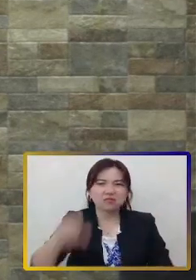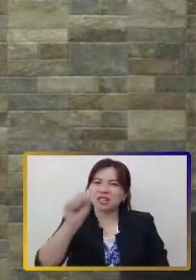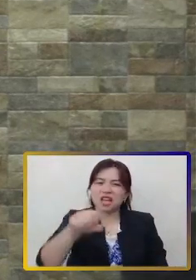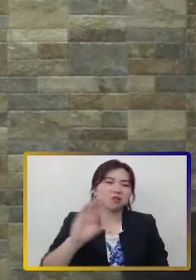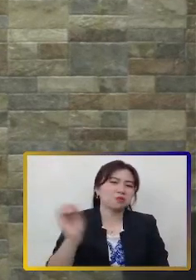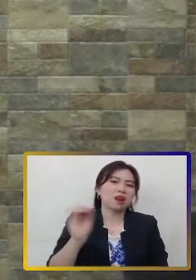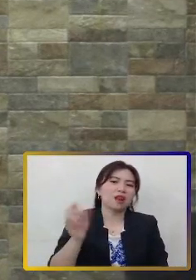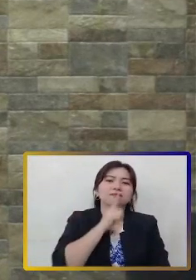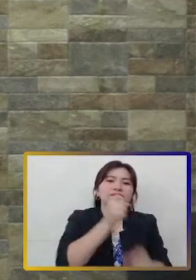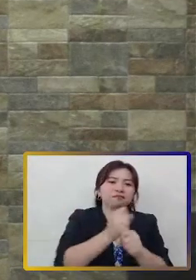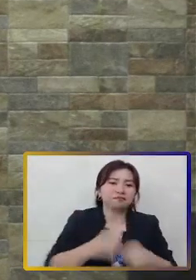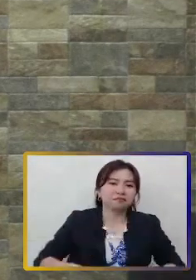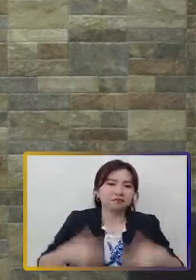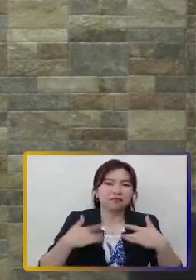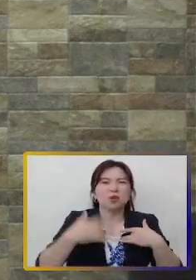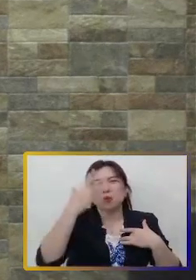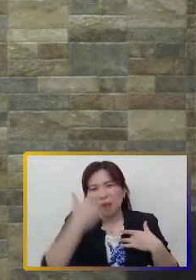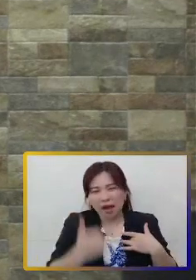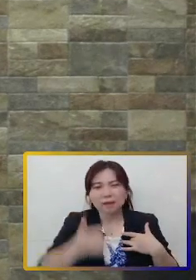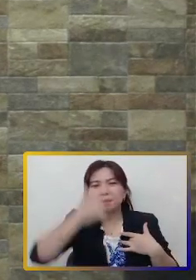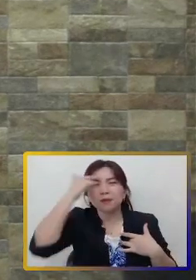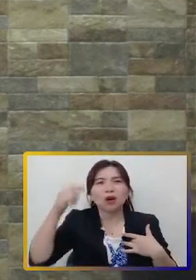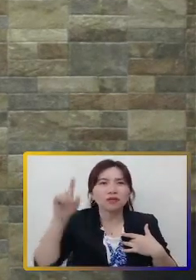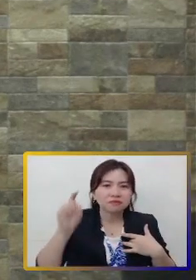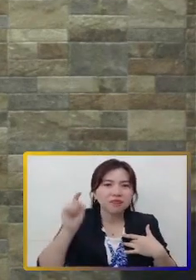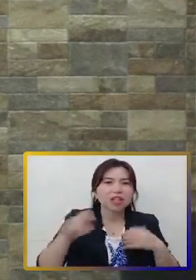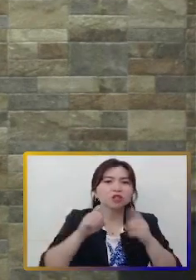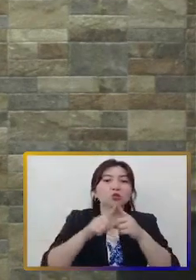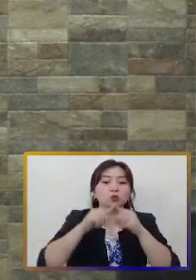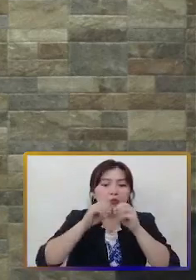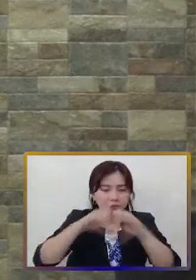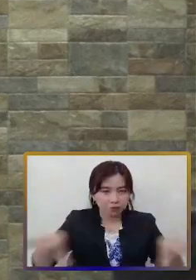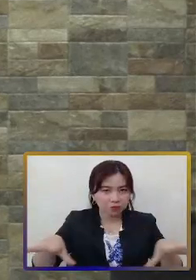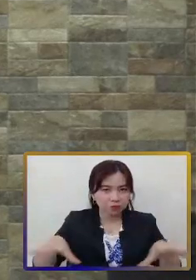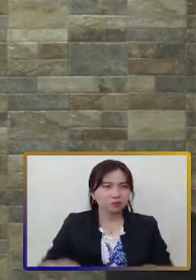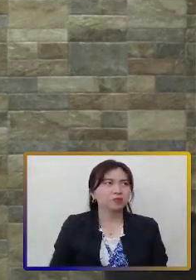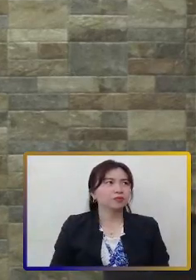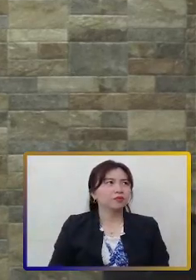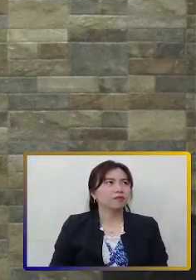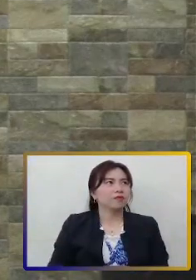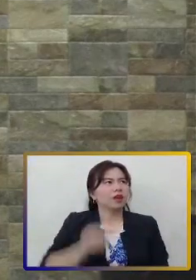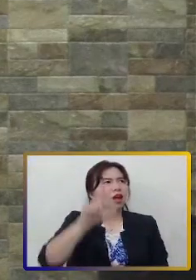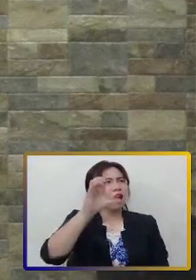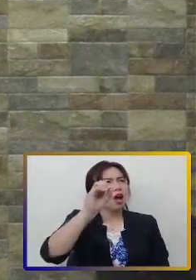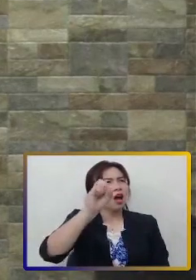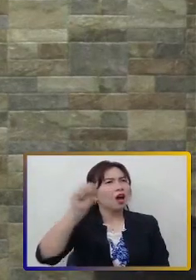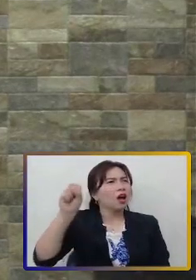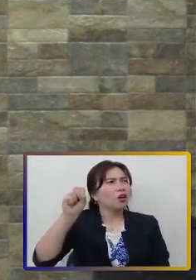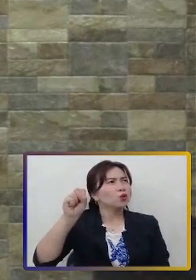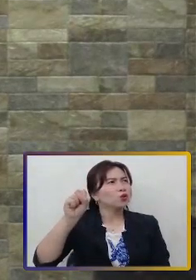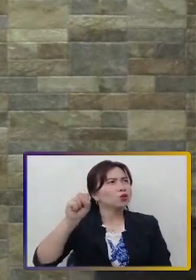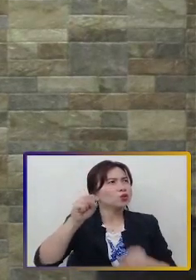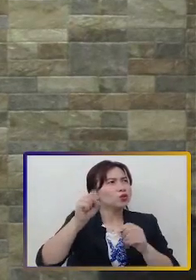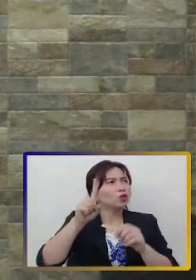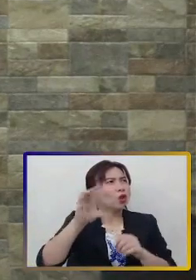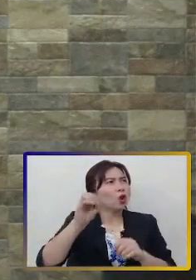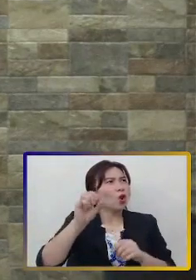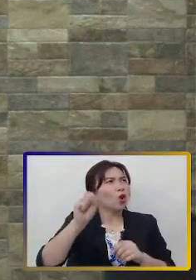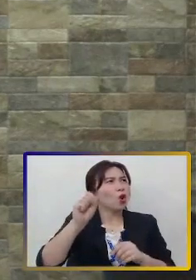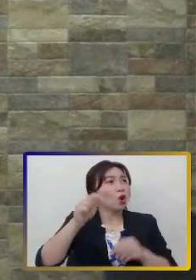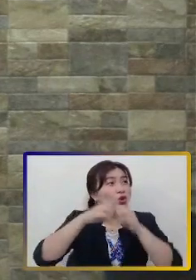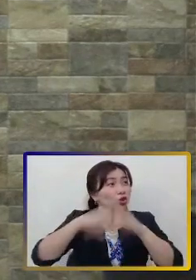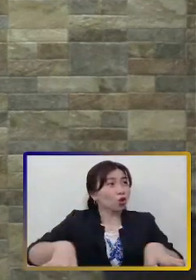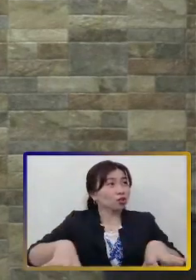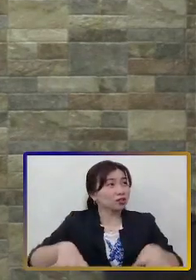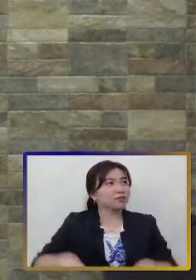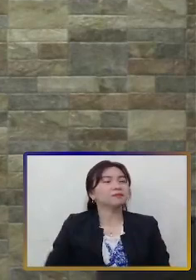kasiguraduhan Bakit Lilipas nga eh common sense ba you see Bakit tayo mag-pay attention sa